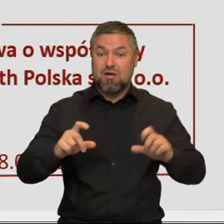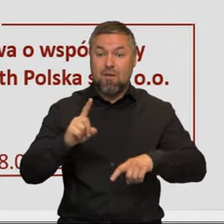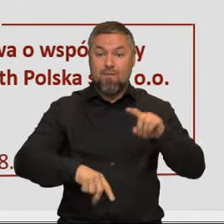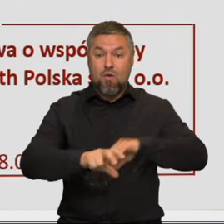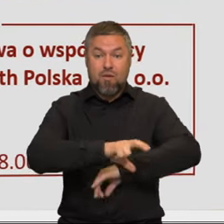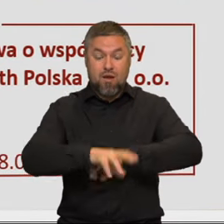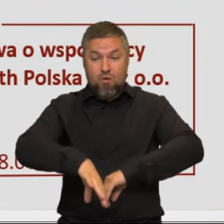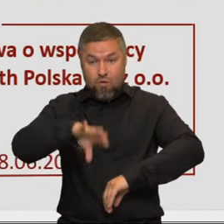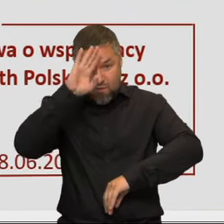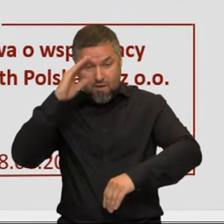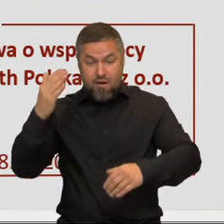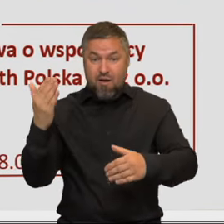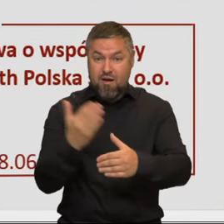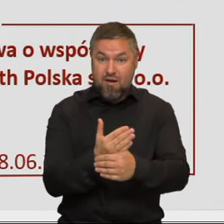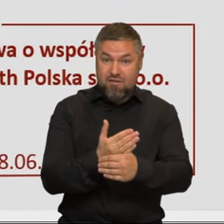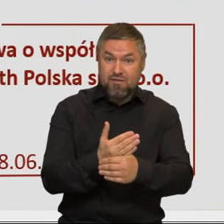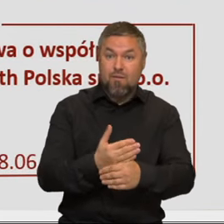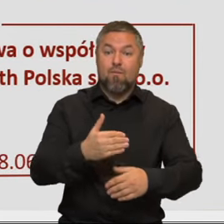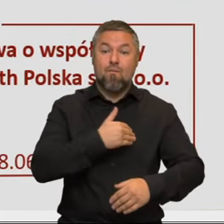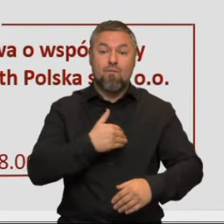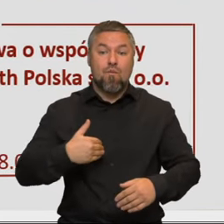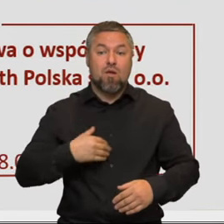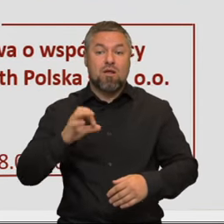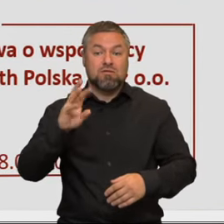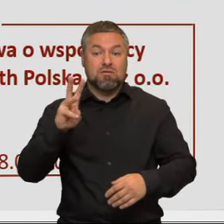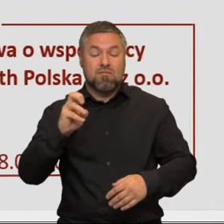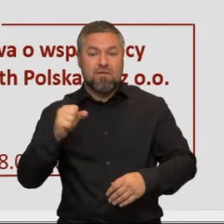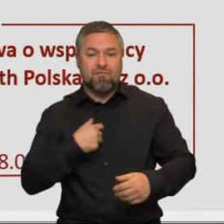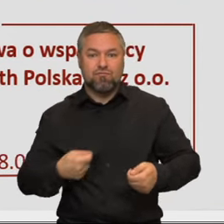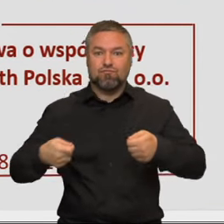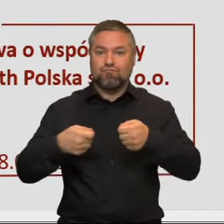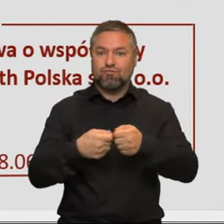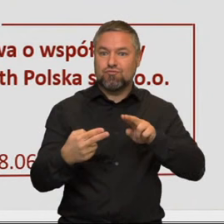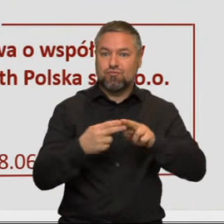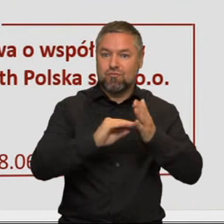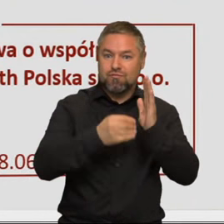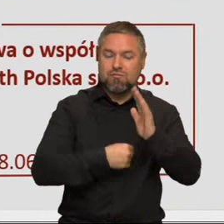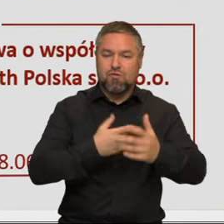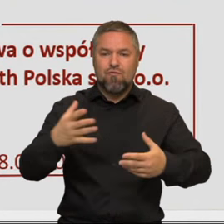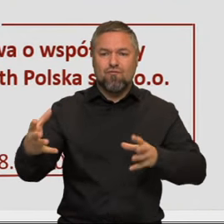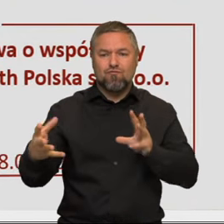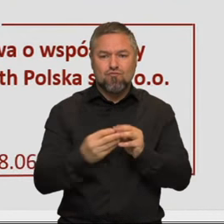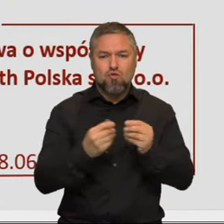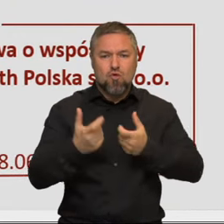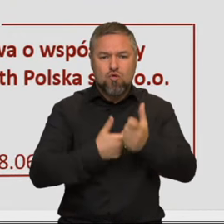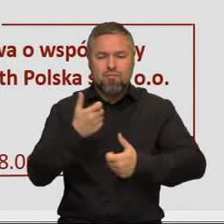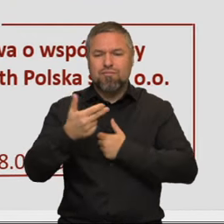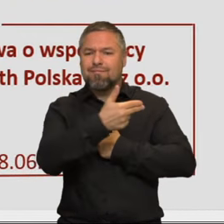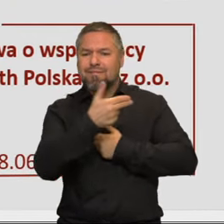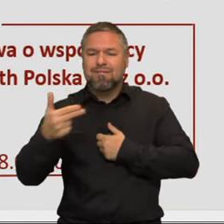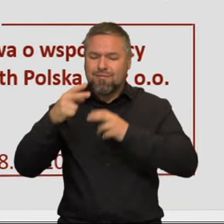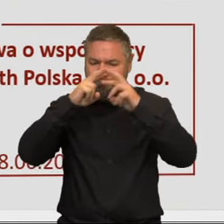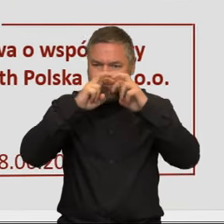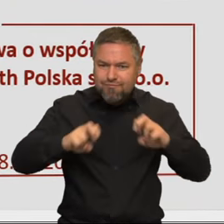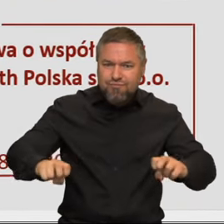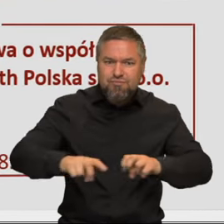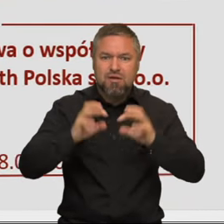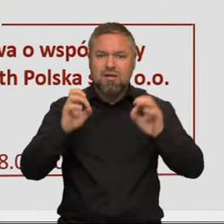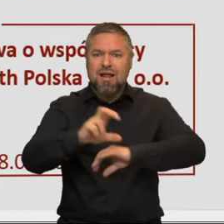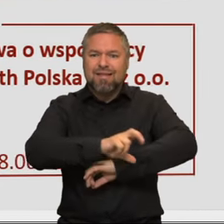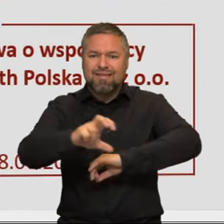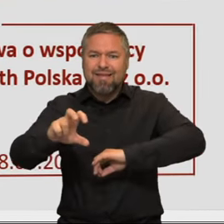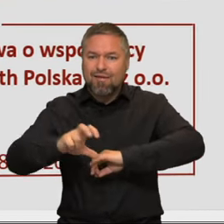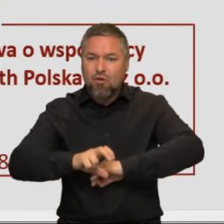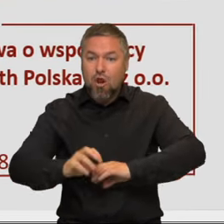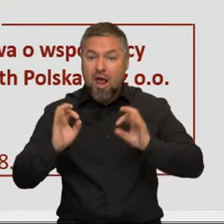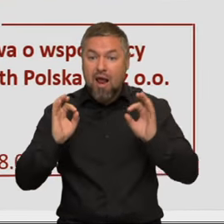firma DS Smith Polska podpisały umowę, dzięki której możemy wspólnie zgłębiać zagadnienia związane ze współczesnymi